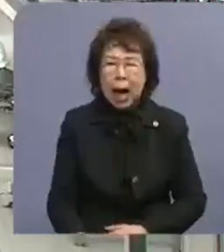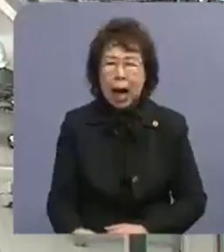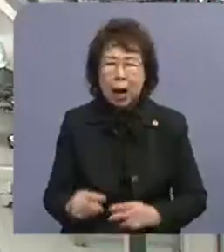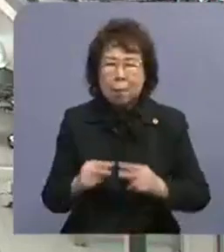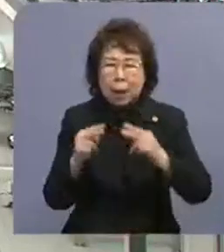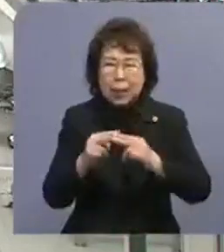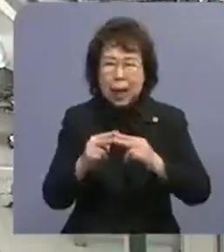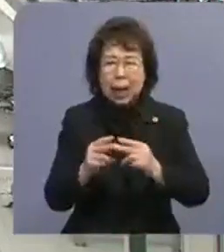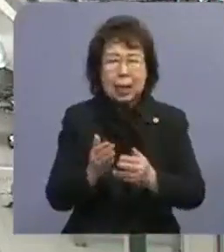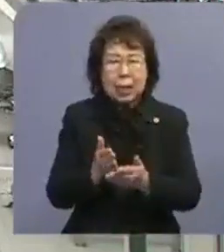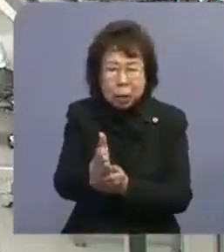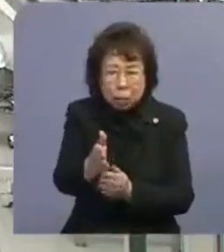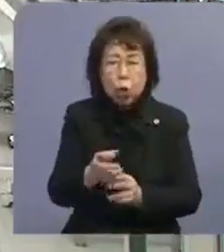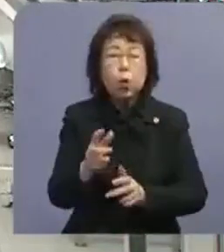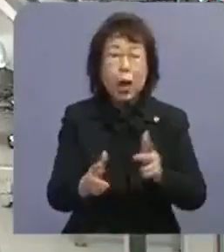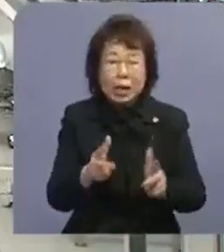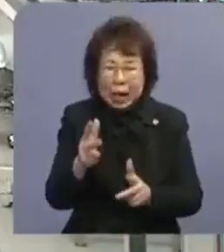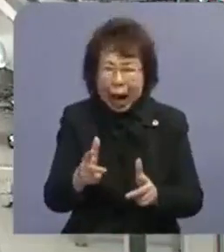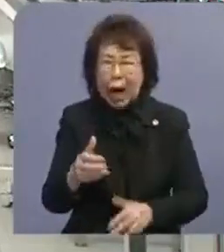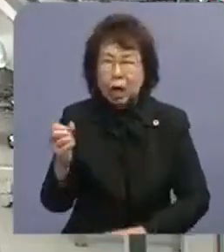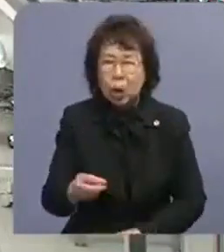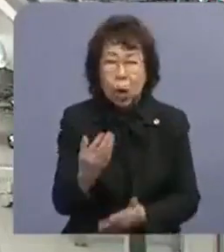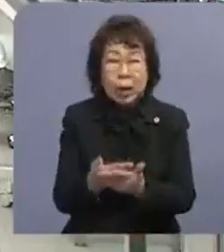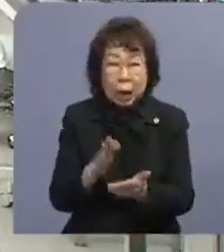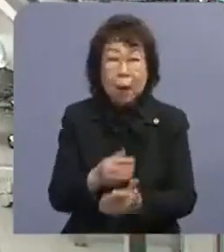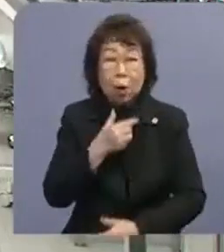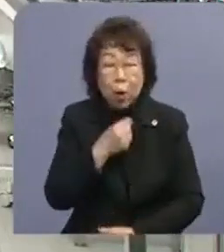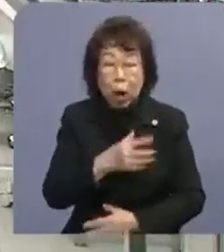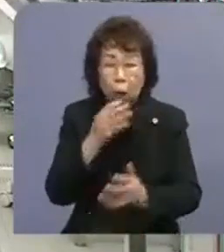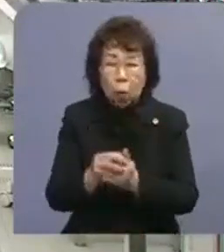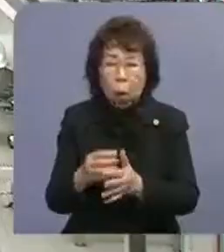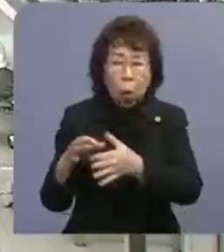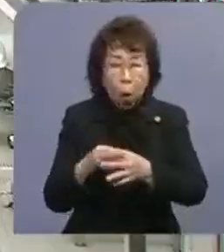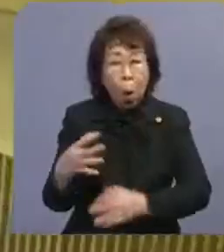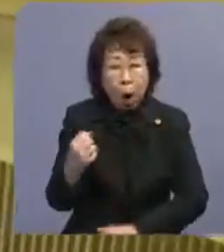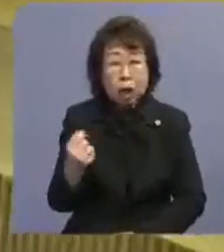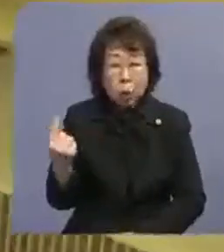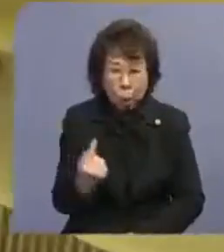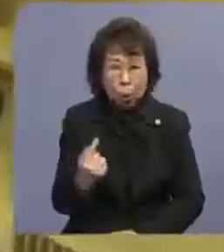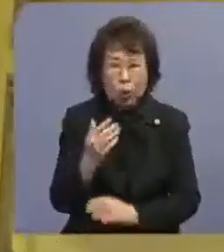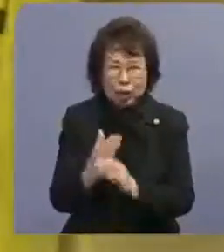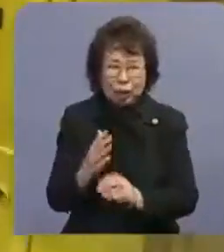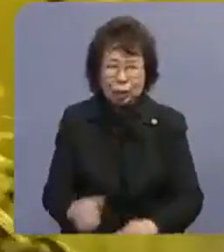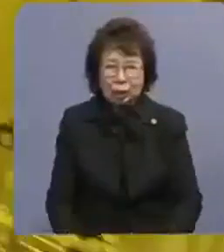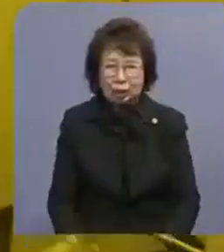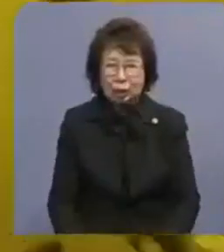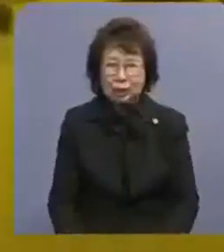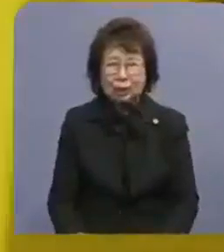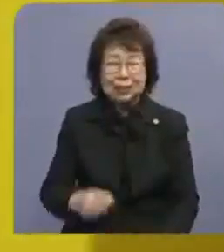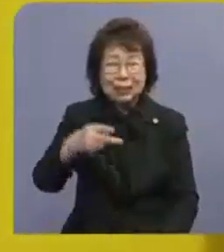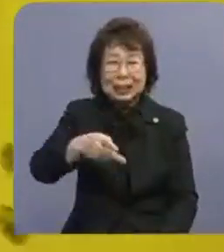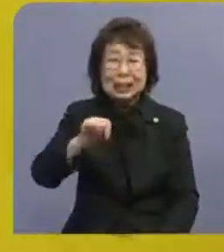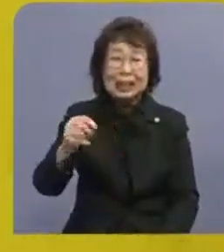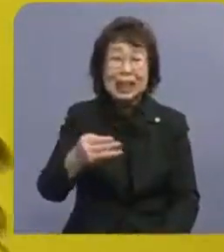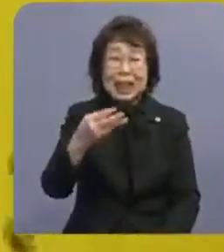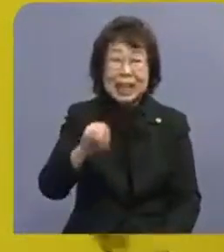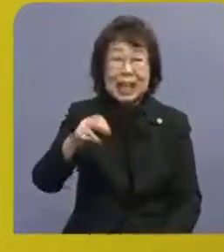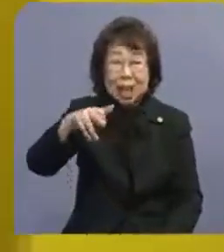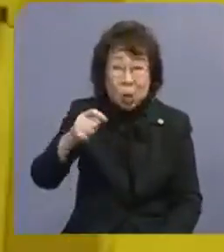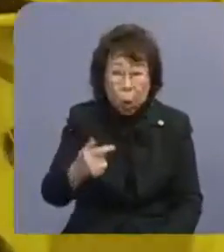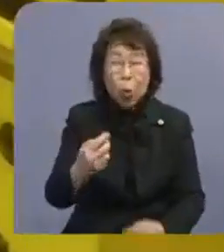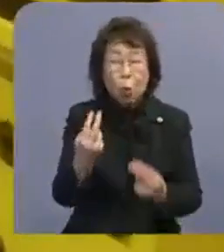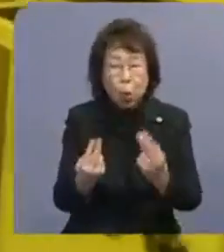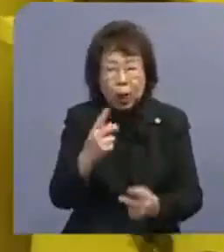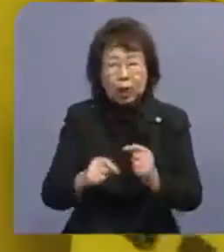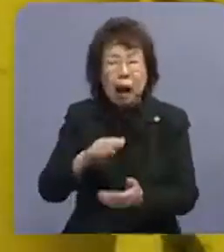회사라든지 개발을 원하는 업체에서 주로 많이 이용하고 있습니다. 기존 실리콘 소재보다 저항이자가 열이